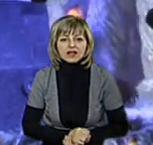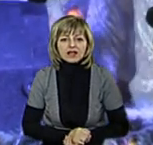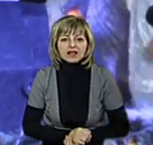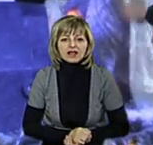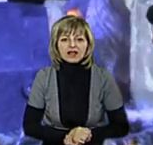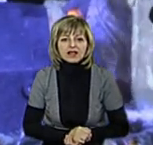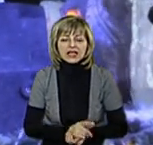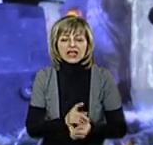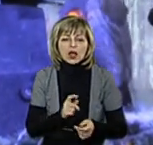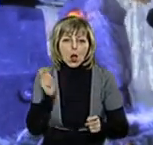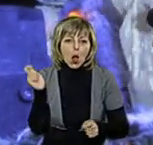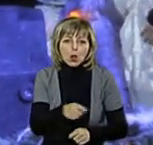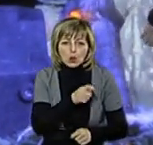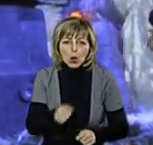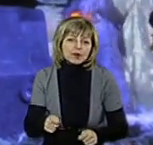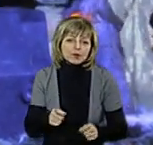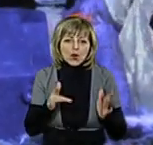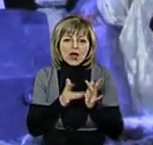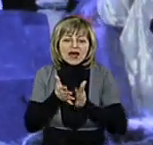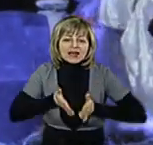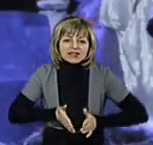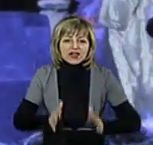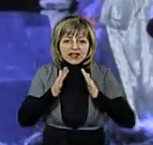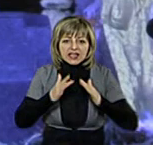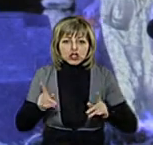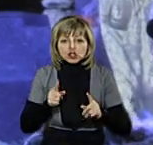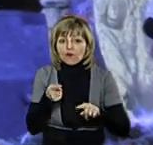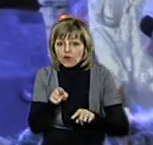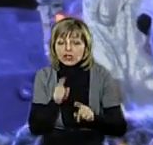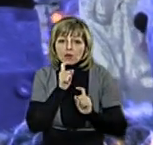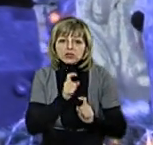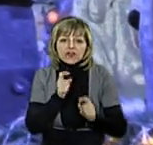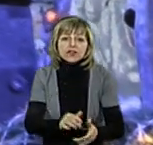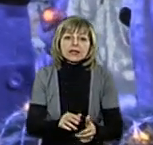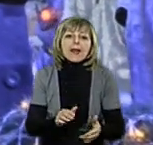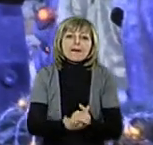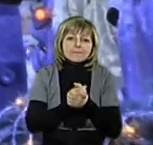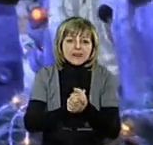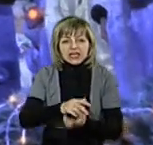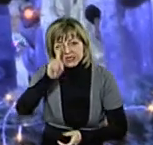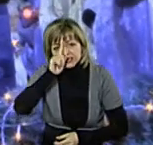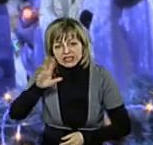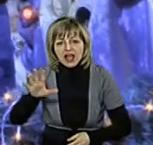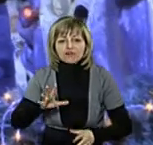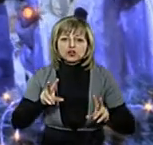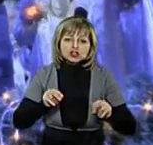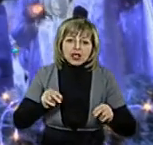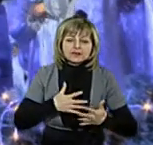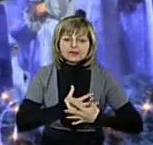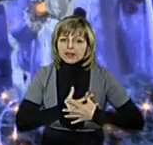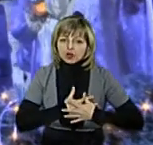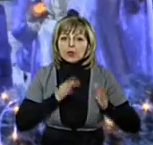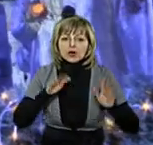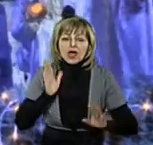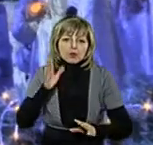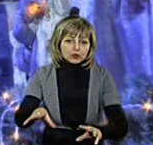щоб подарували вони нам мир і славу, щастя і любов. Нехай буде з